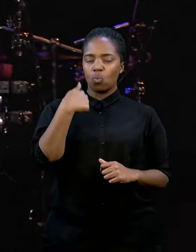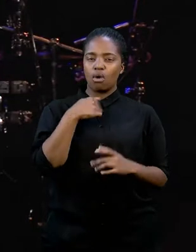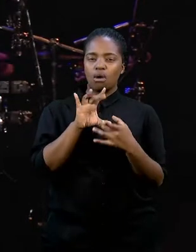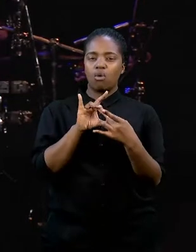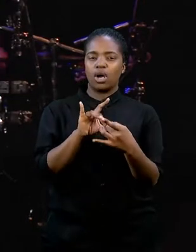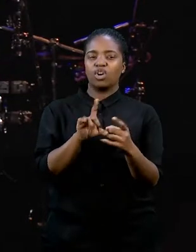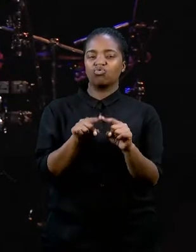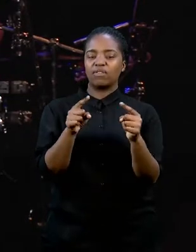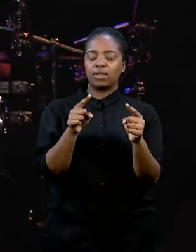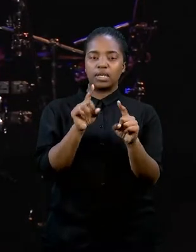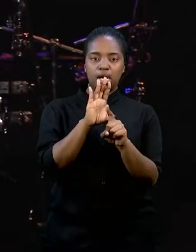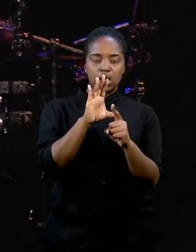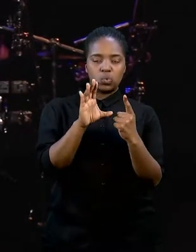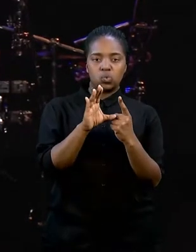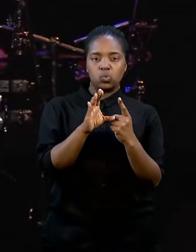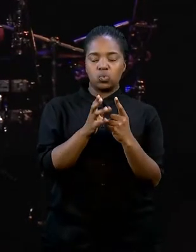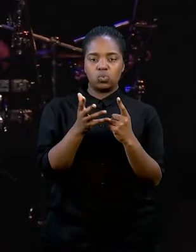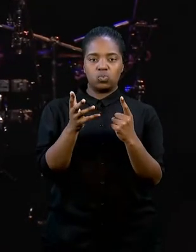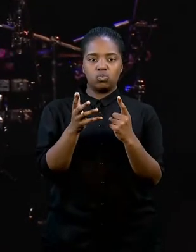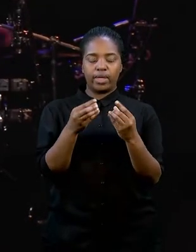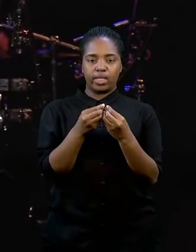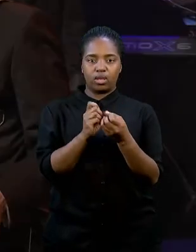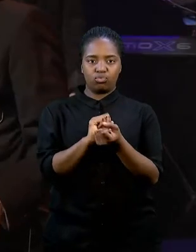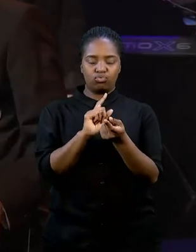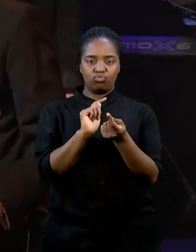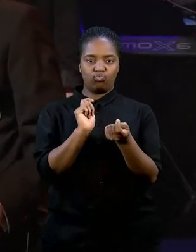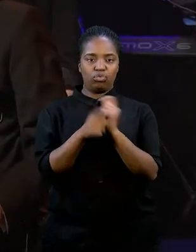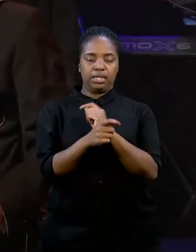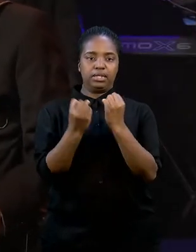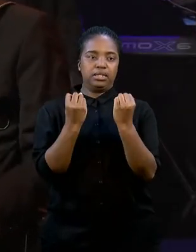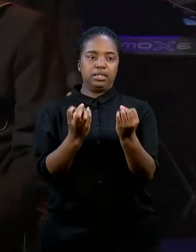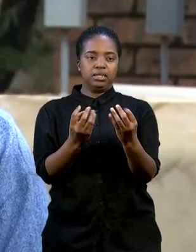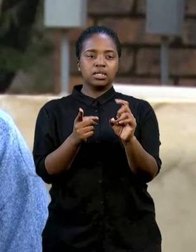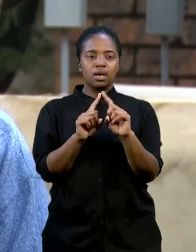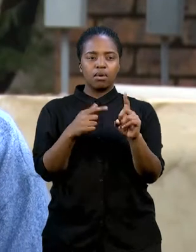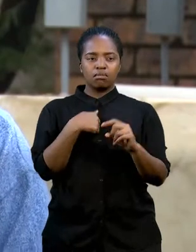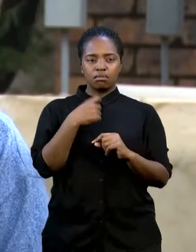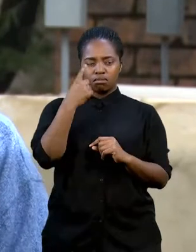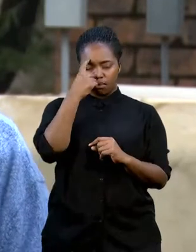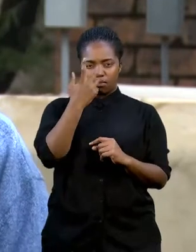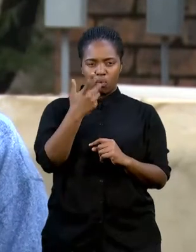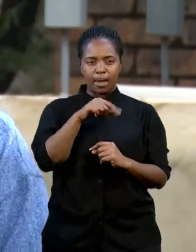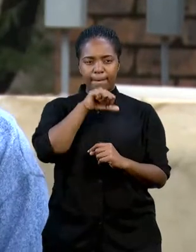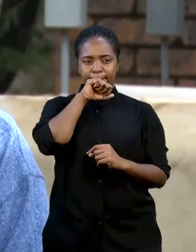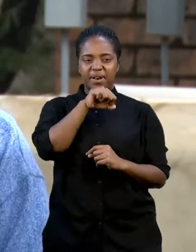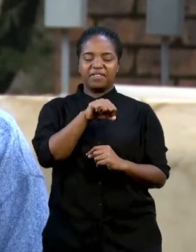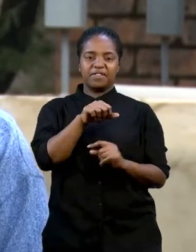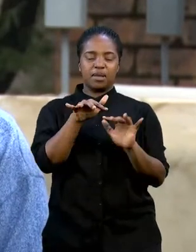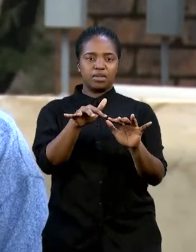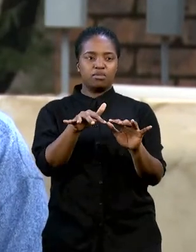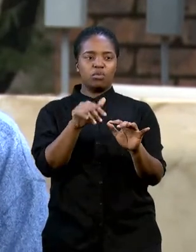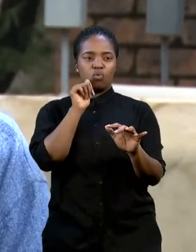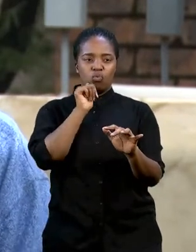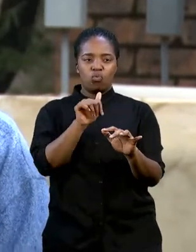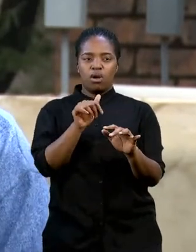musiek verder gebruik. Cultural, oor soveel groepe mense kan mense met die regte musiek by mekaar uitgebring